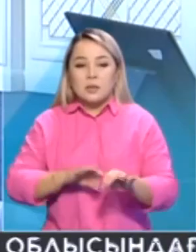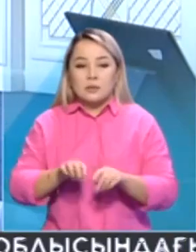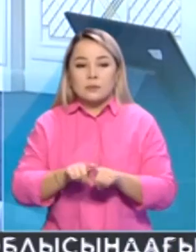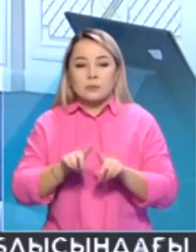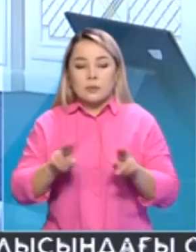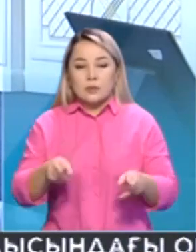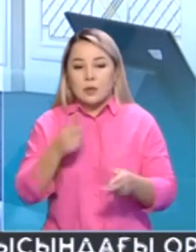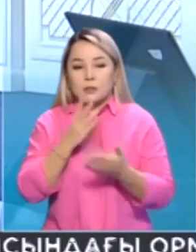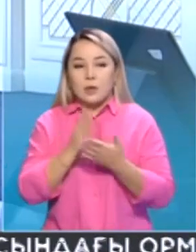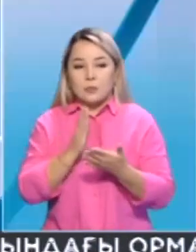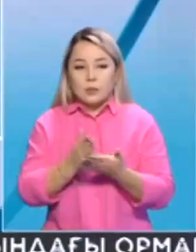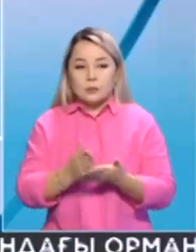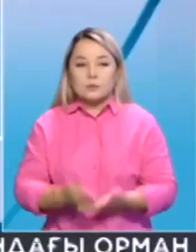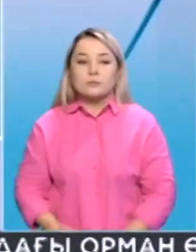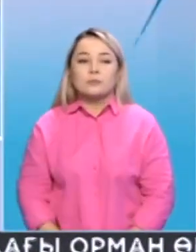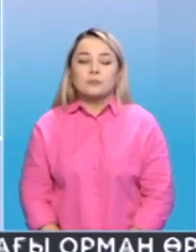іспетті.